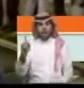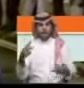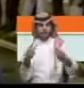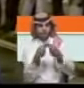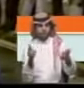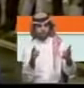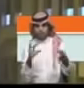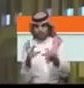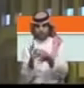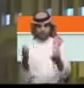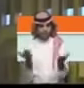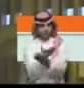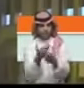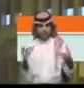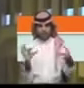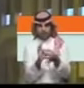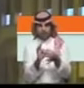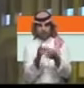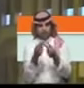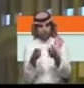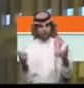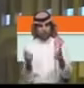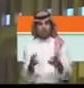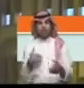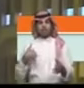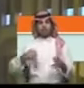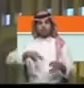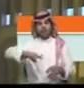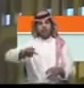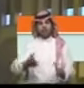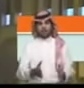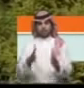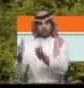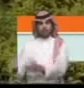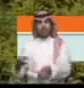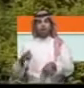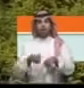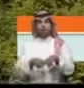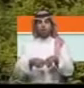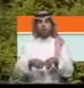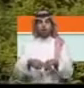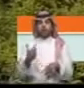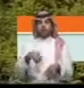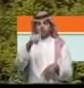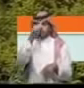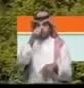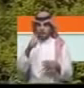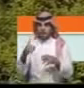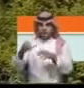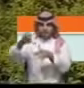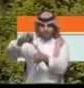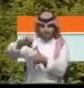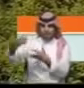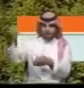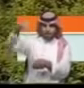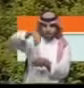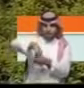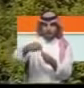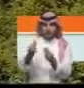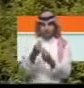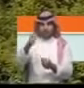يصدق البرلمان اليوناني بدوره على الاتفاق. وعرقلت اليونان طموحات جارتها في الانضمام إلى حلف الأطلسي والاتحاد